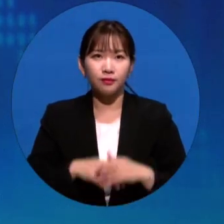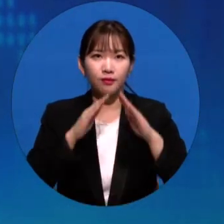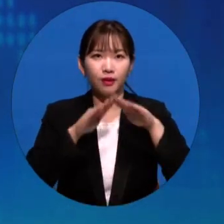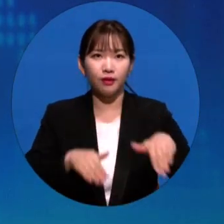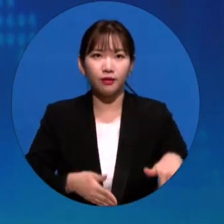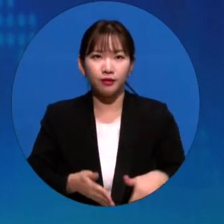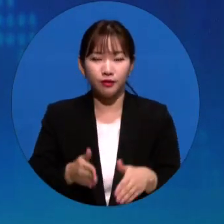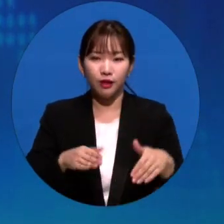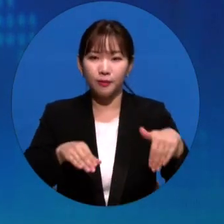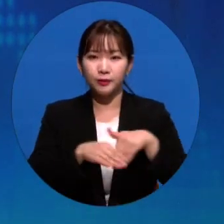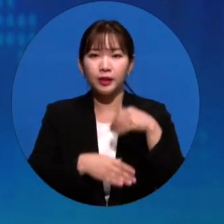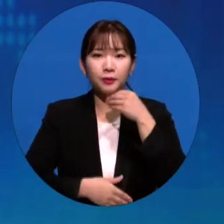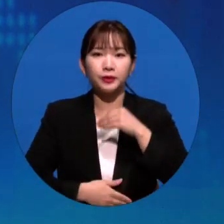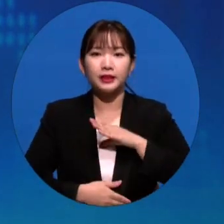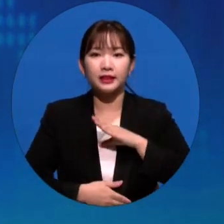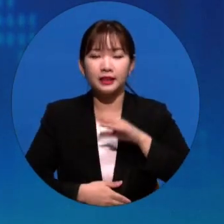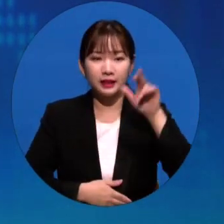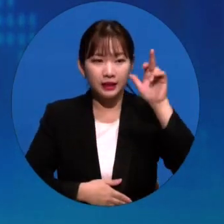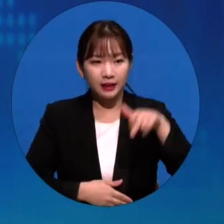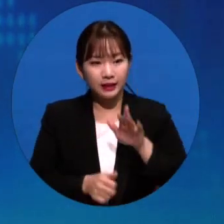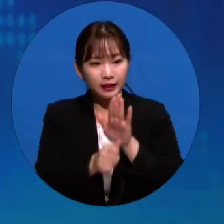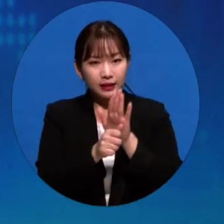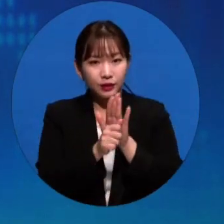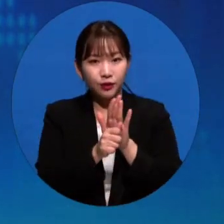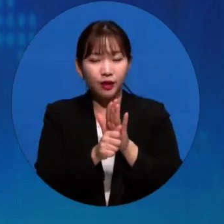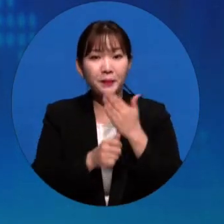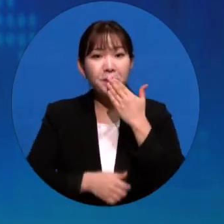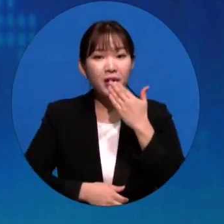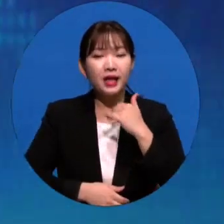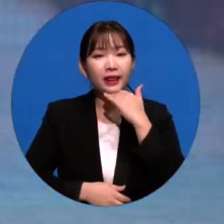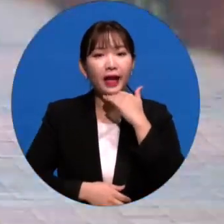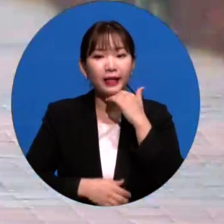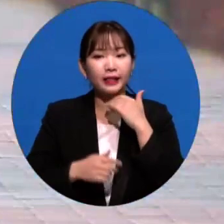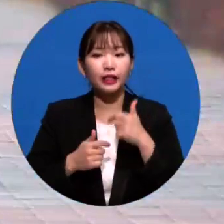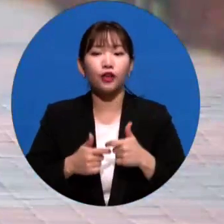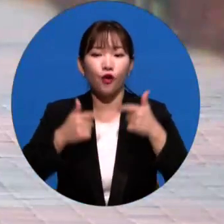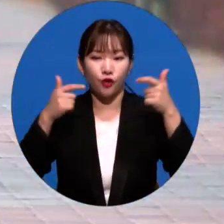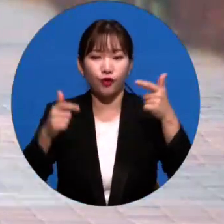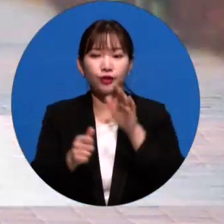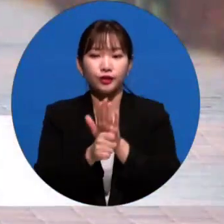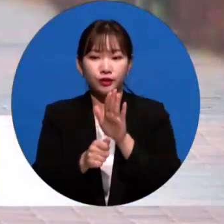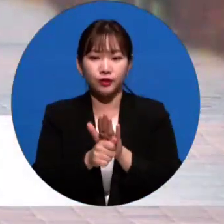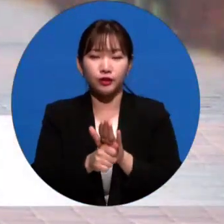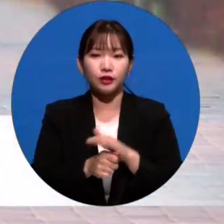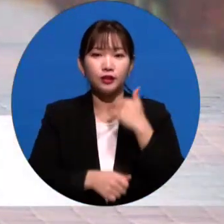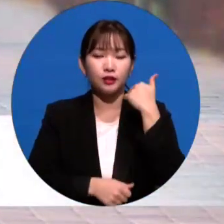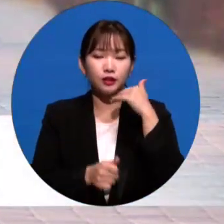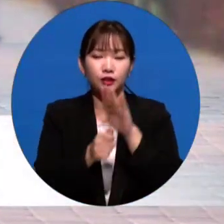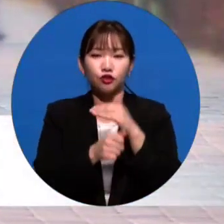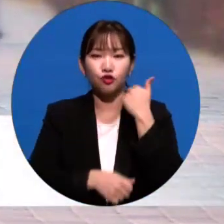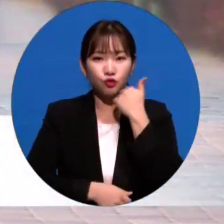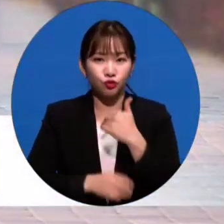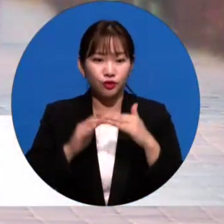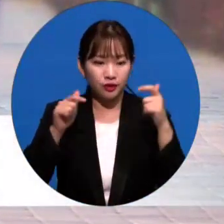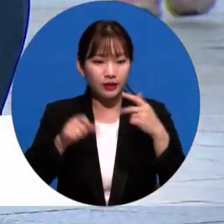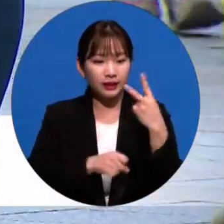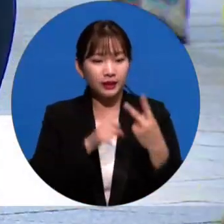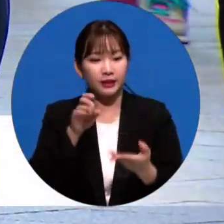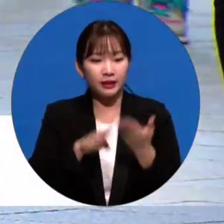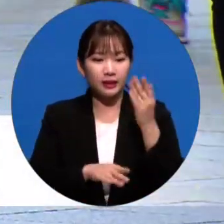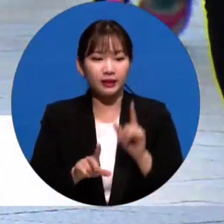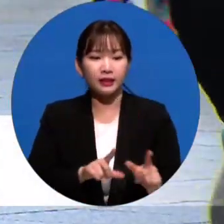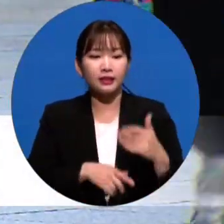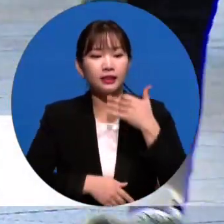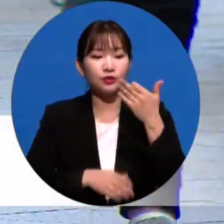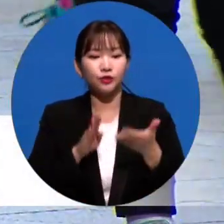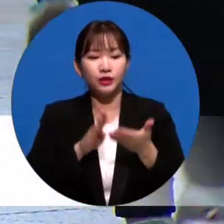전라남도가 문화복지카드 지원 대상 연령을 낮춰 확대 지원합니다. 지원 대상은 전남에 2년 이상 거주하는